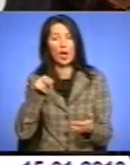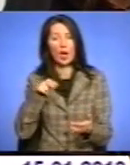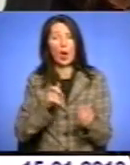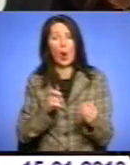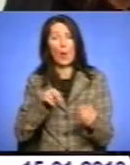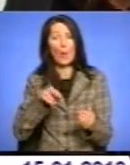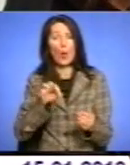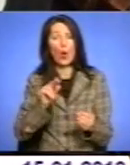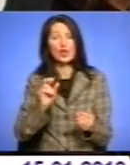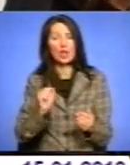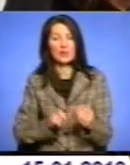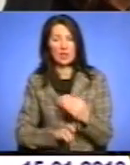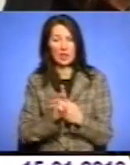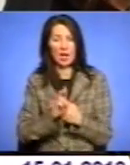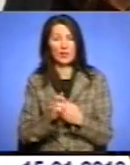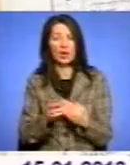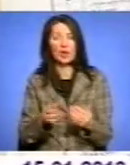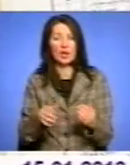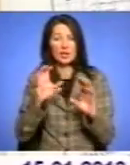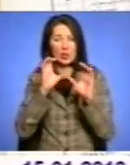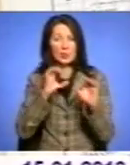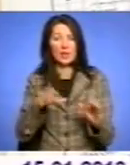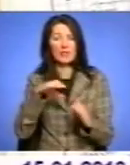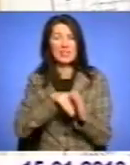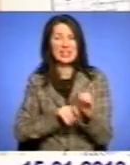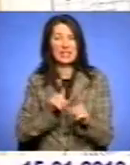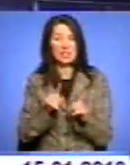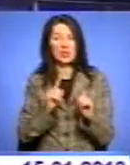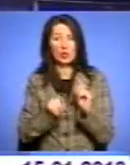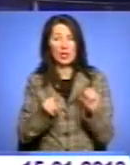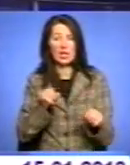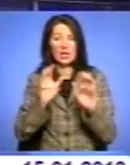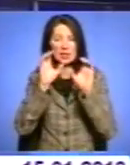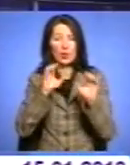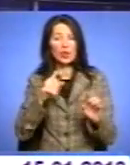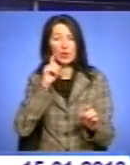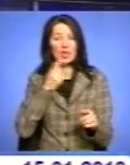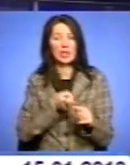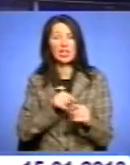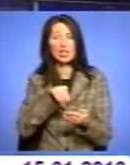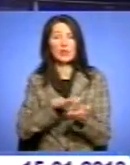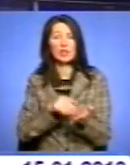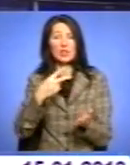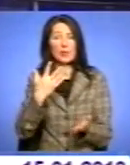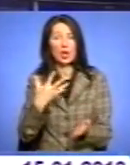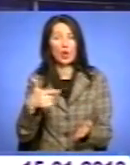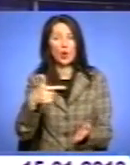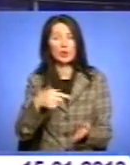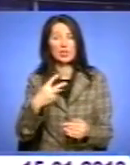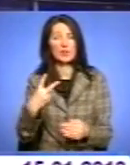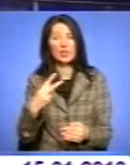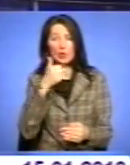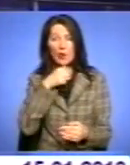обговоренні законопроекту про внесення змін до деяких законів України, який зареєстрували 25 грудня 2012 року